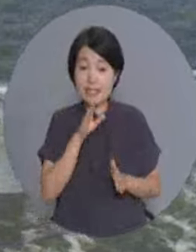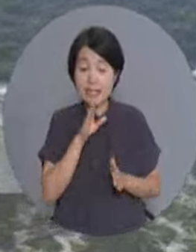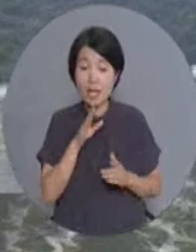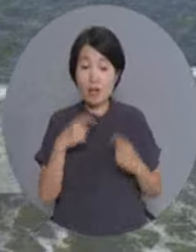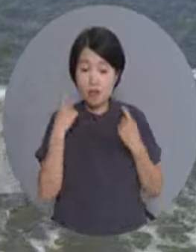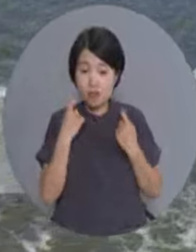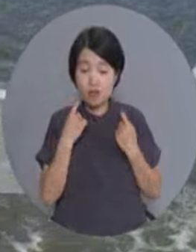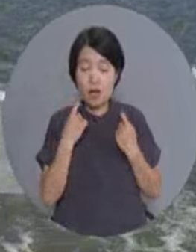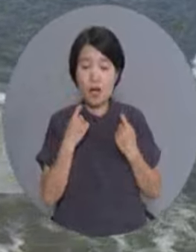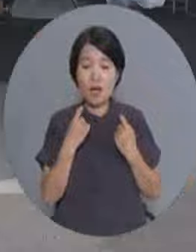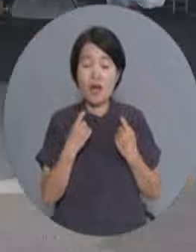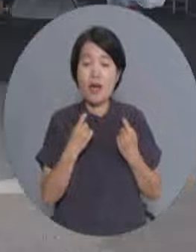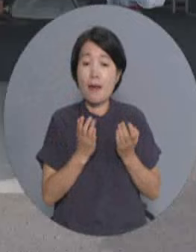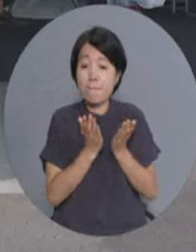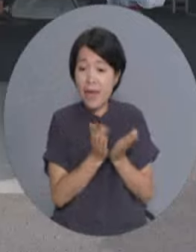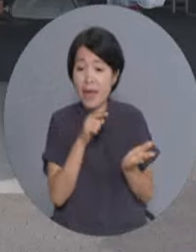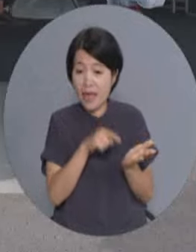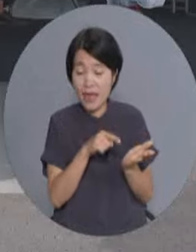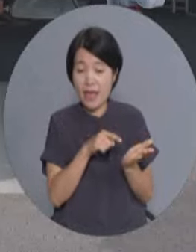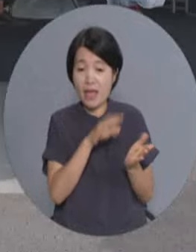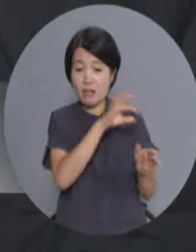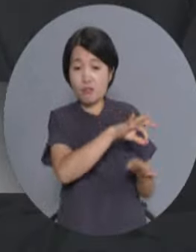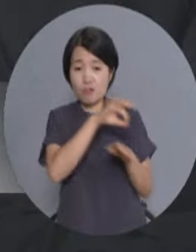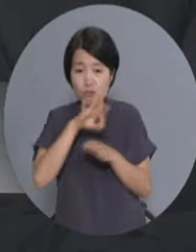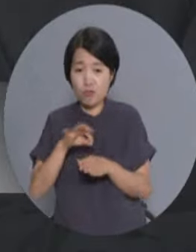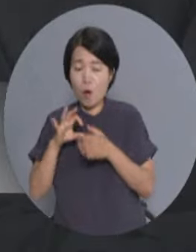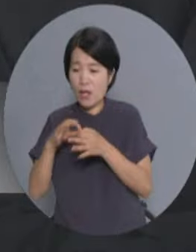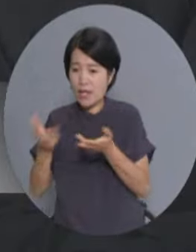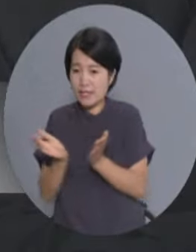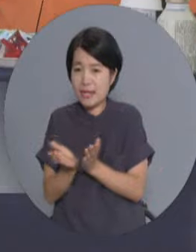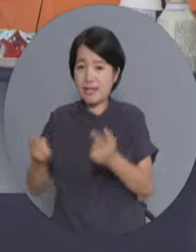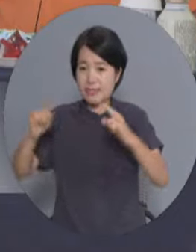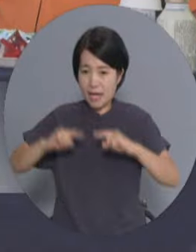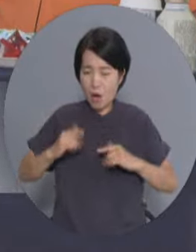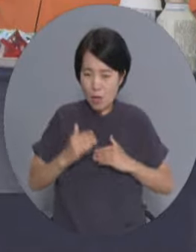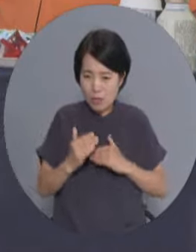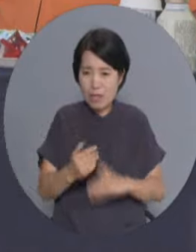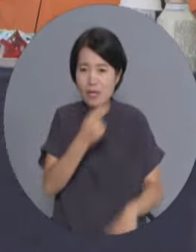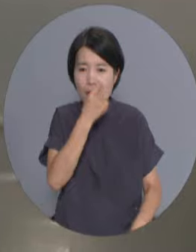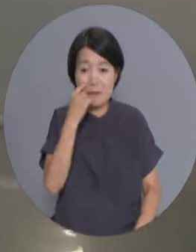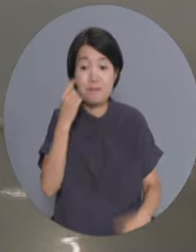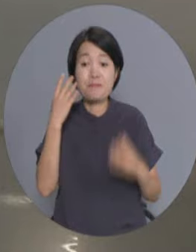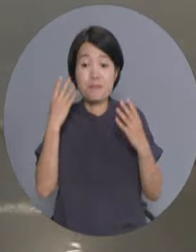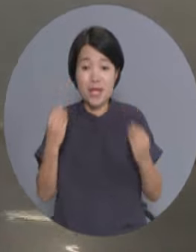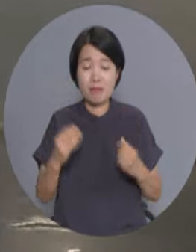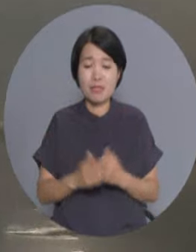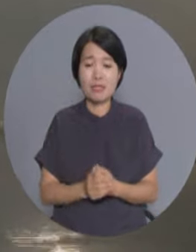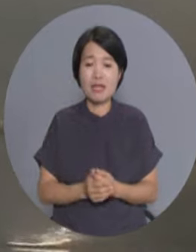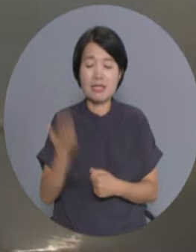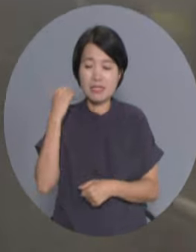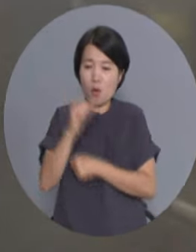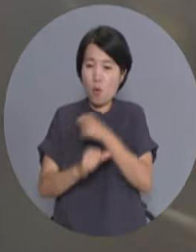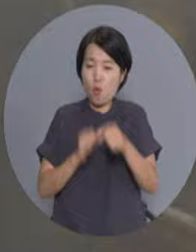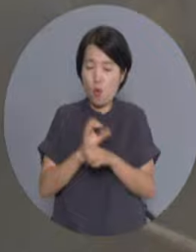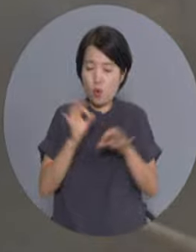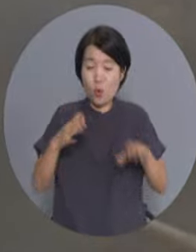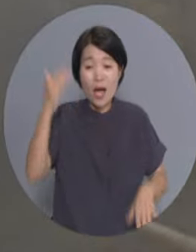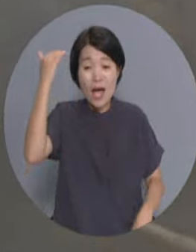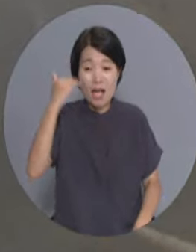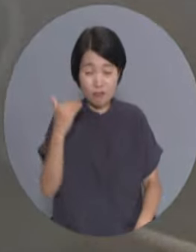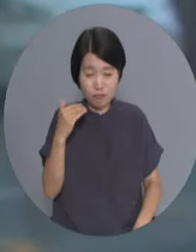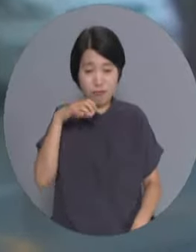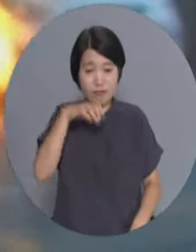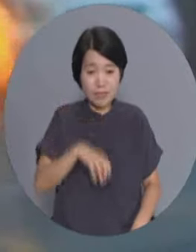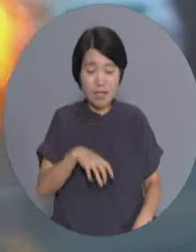중인 여객선이 투입됐고 유관기관들이 참여해 모든 과정을 점검했습니다. 지난 5년간 국내에서 발생한